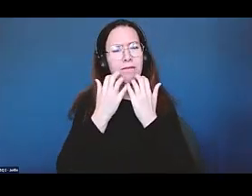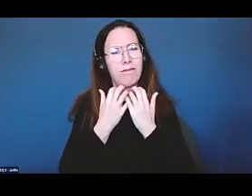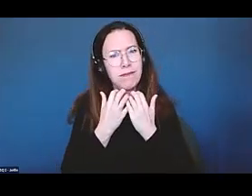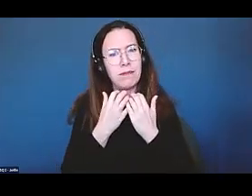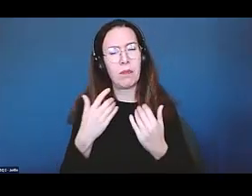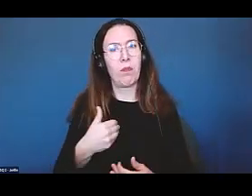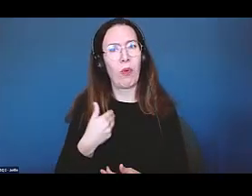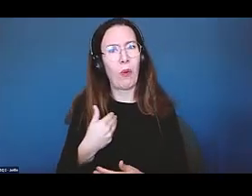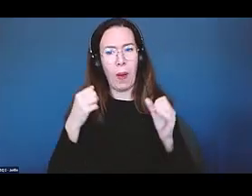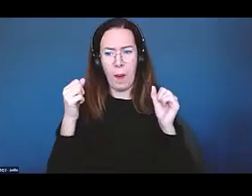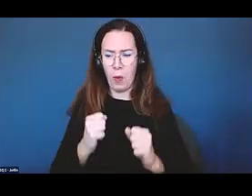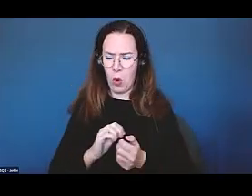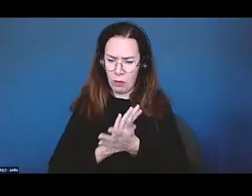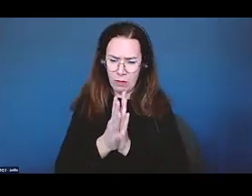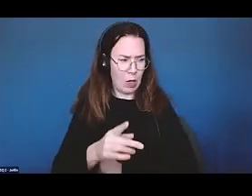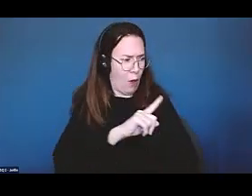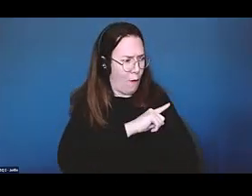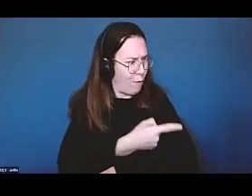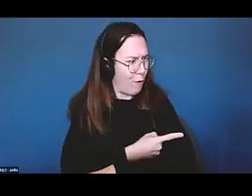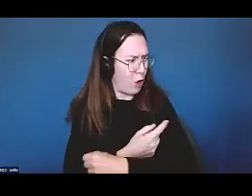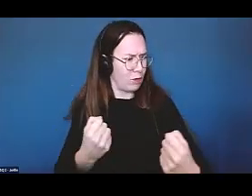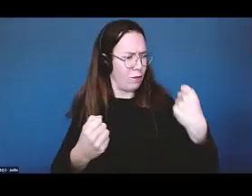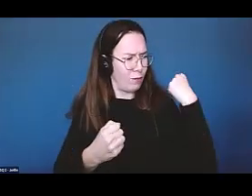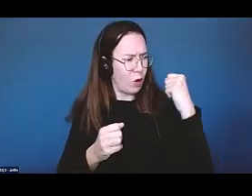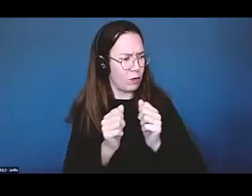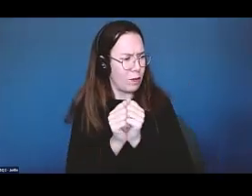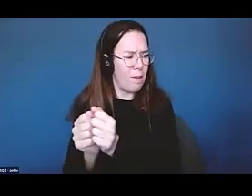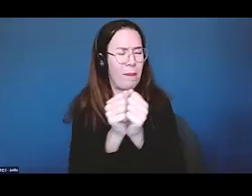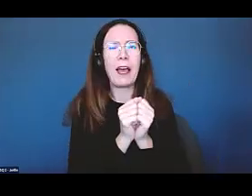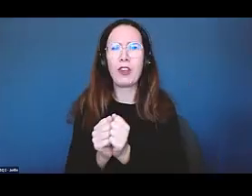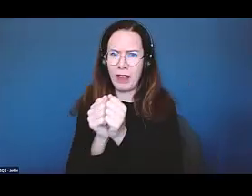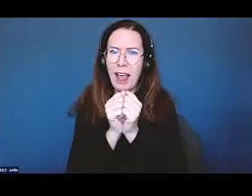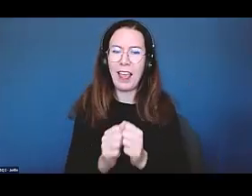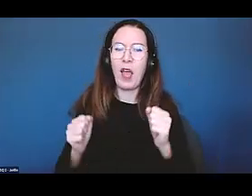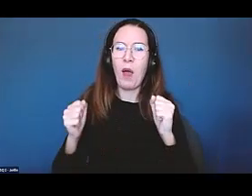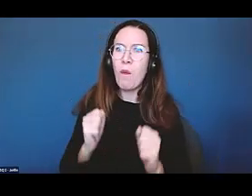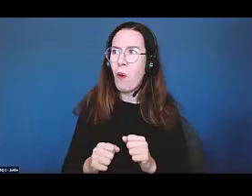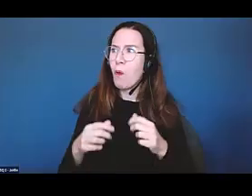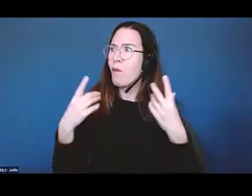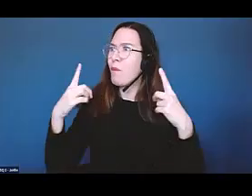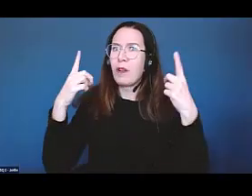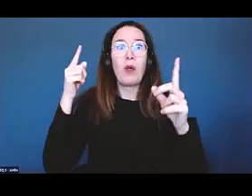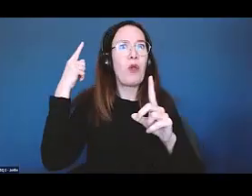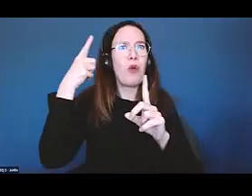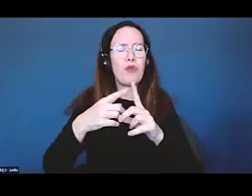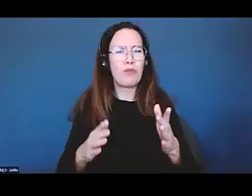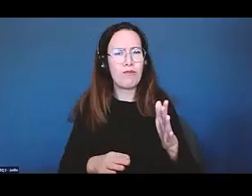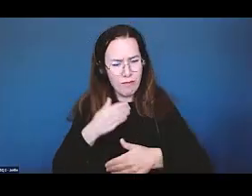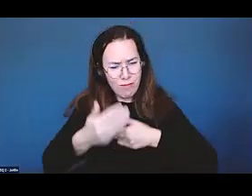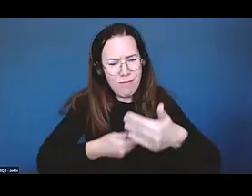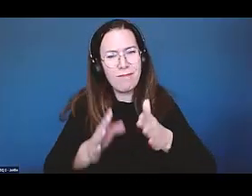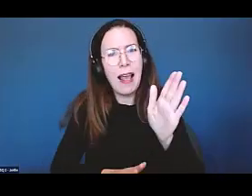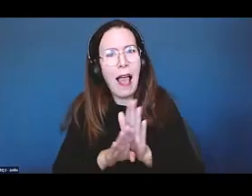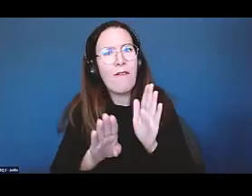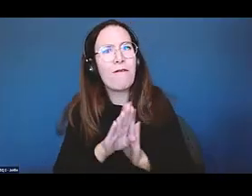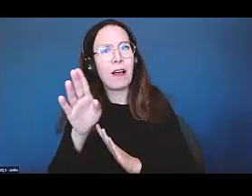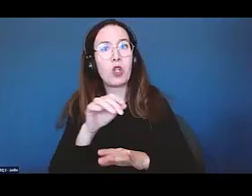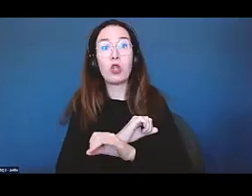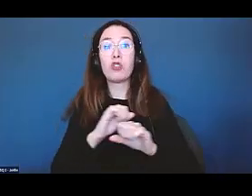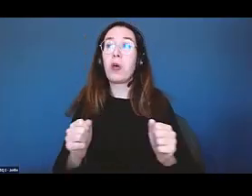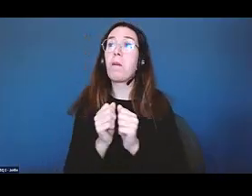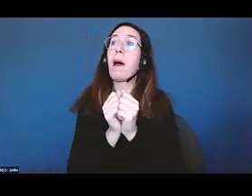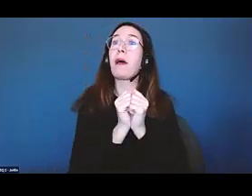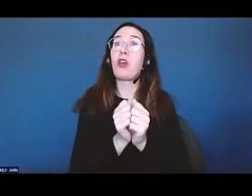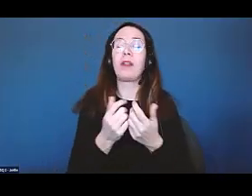permet d'honorer nos forces, notre force dans le partenariat. Cela nous permet d'avoir des opportunités pour avancer, pour aller au-delà